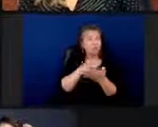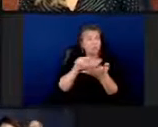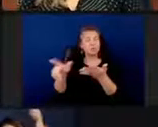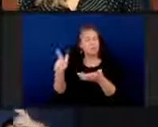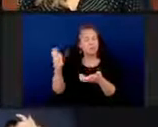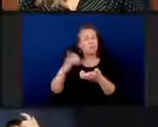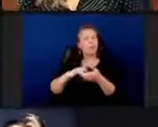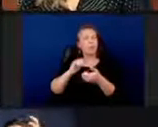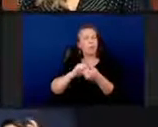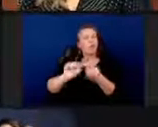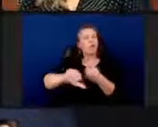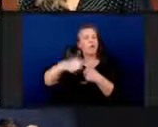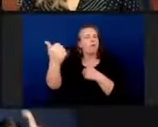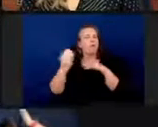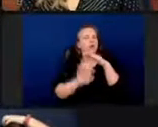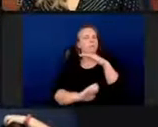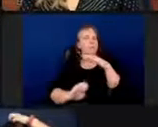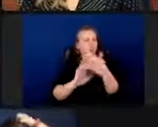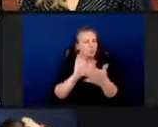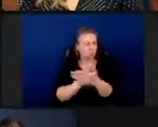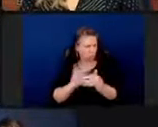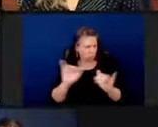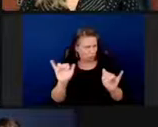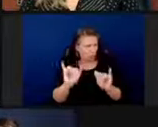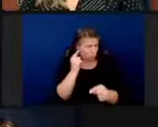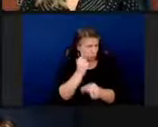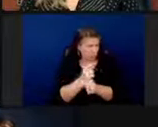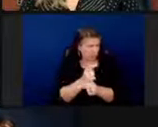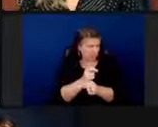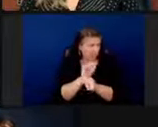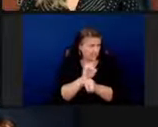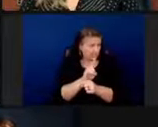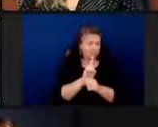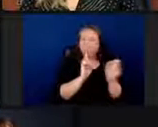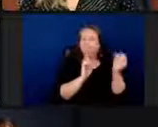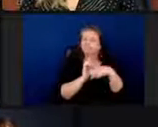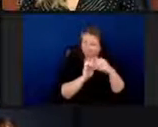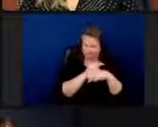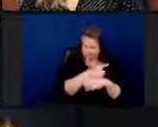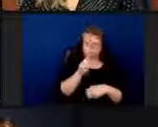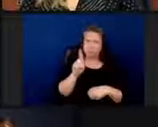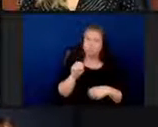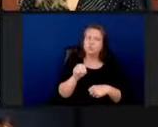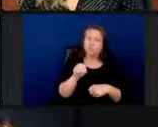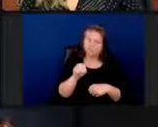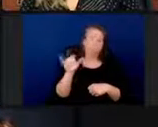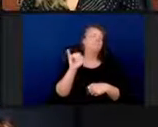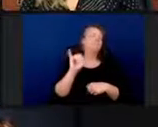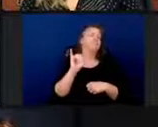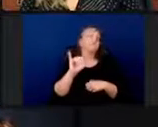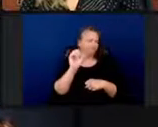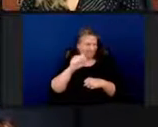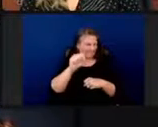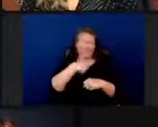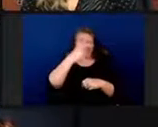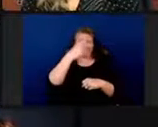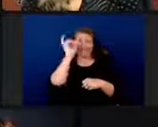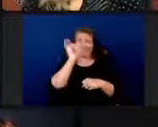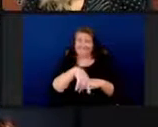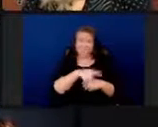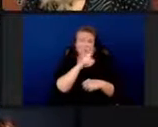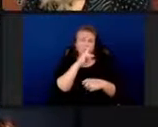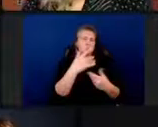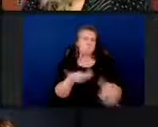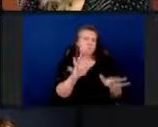بهذا الموضوع، وهذه المدارس قاموا بالشراكة مع مدارس مجاورة متوسطة وابتدائية. هل